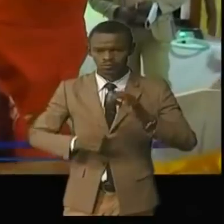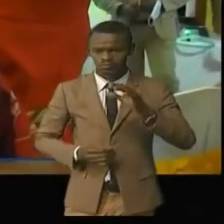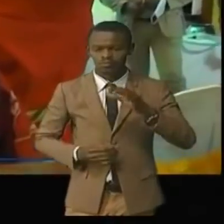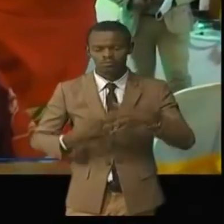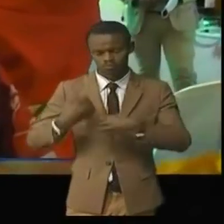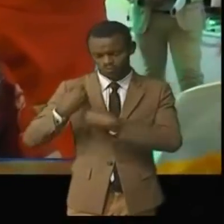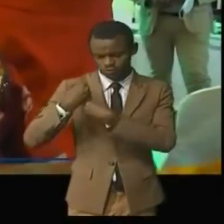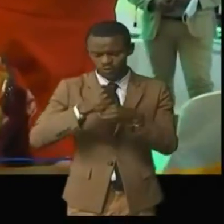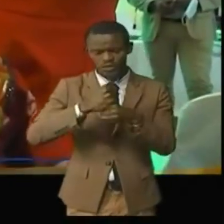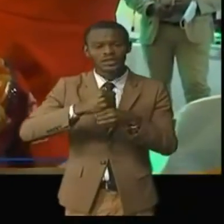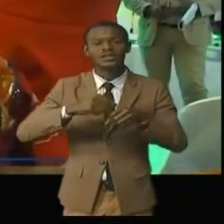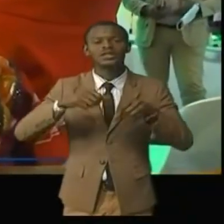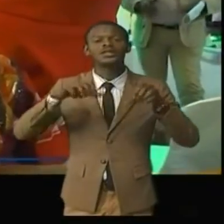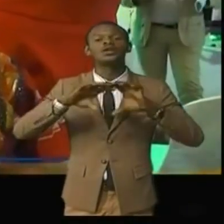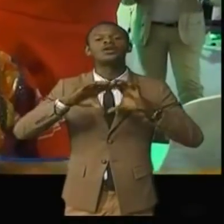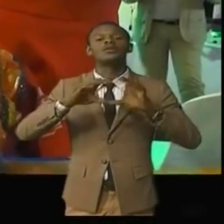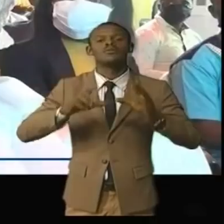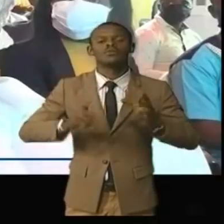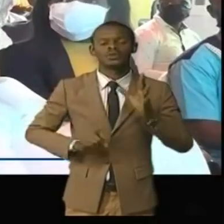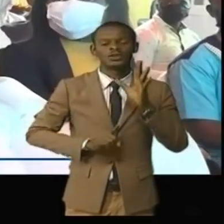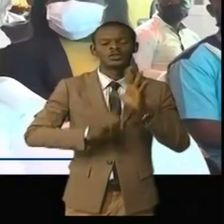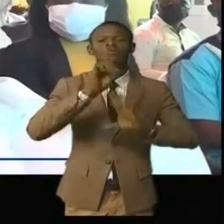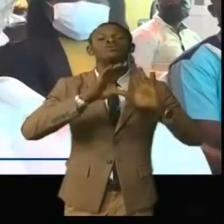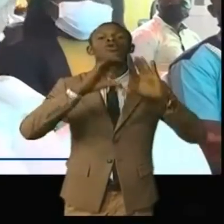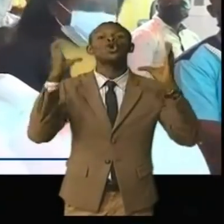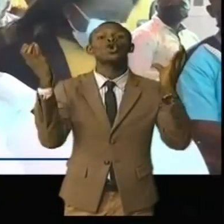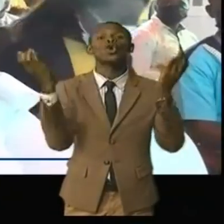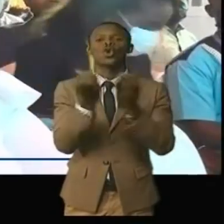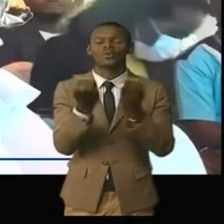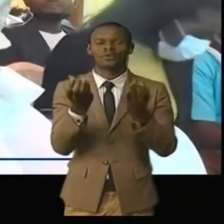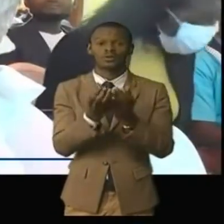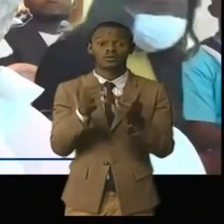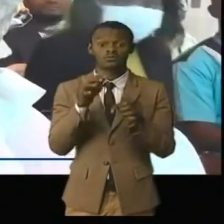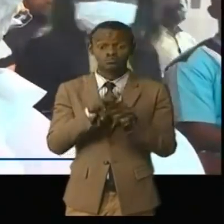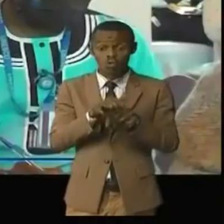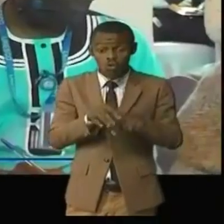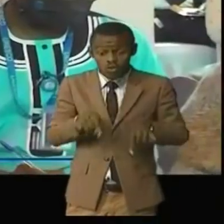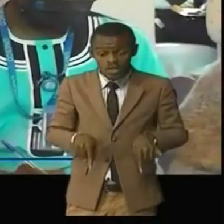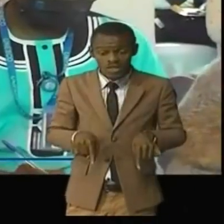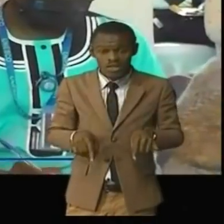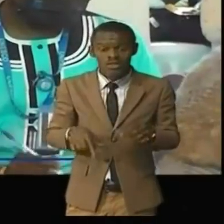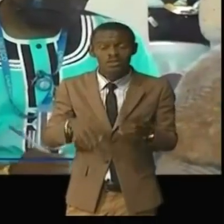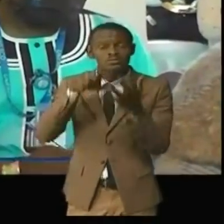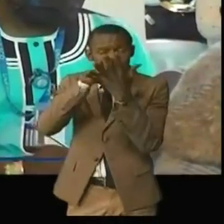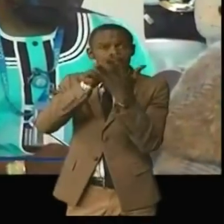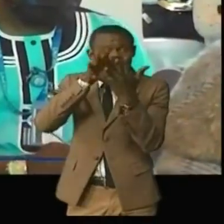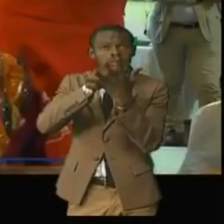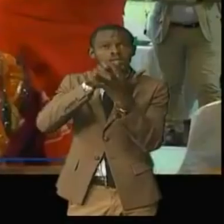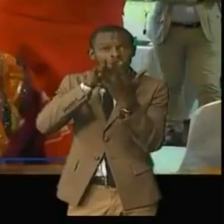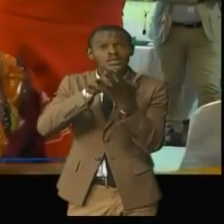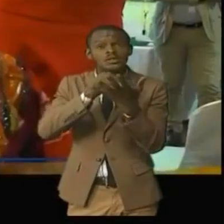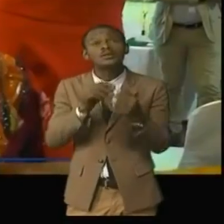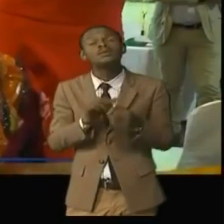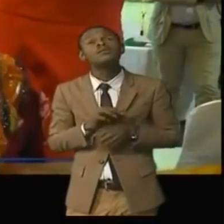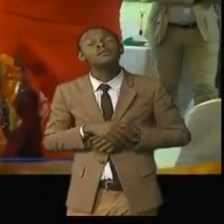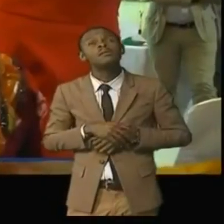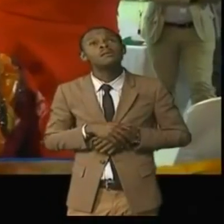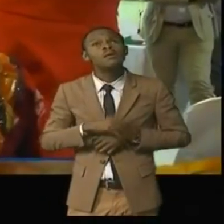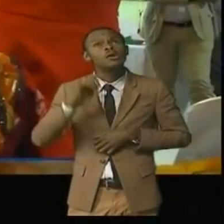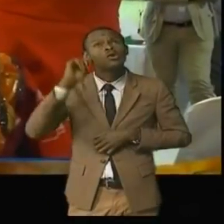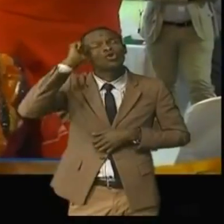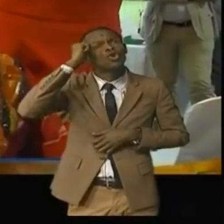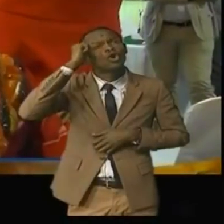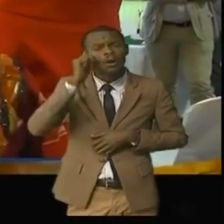les communautés. Parce que souvent, les gens ici ont seulement la théorie. On voit les théories. Les gens bloquent,